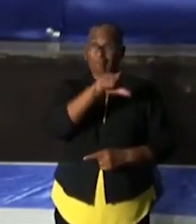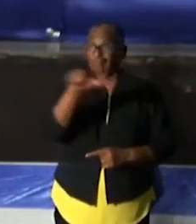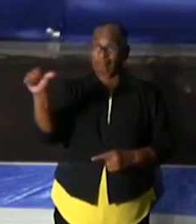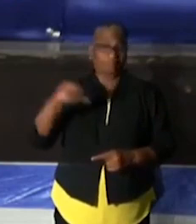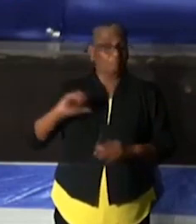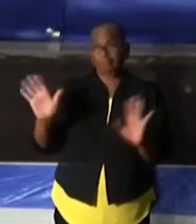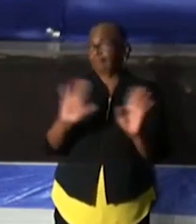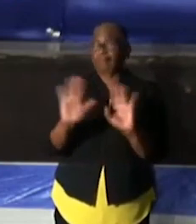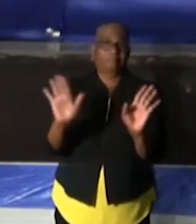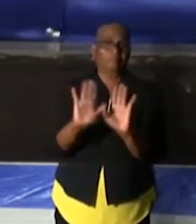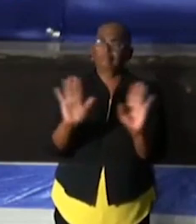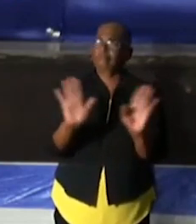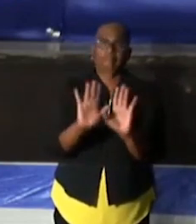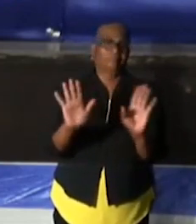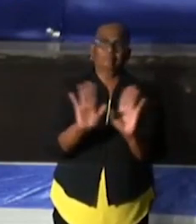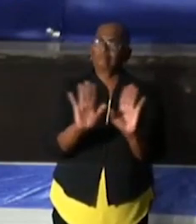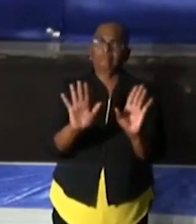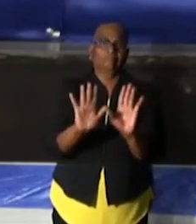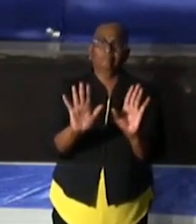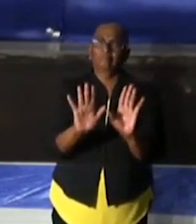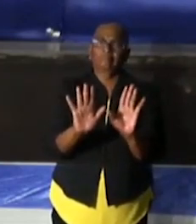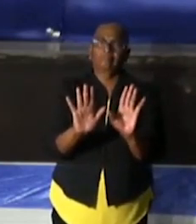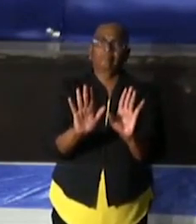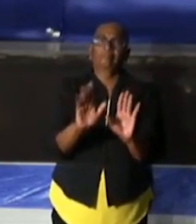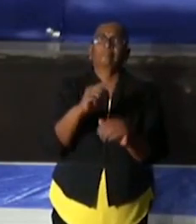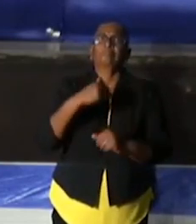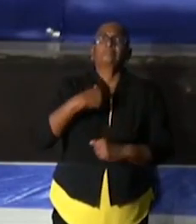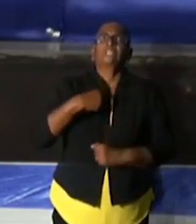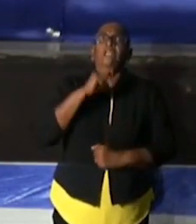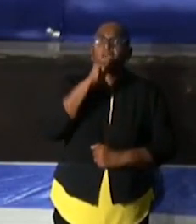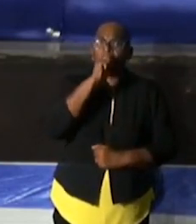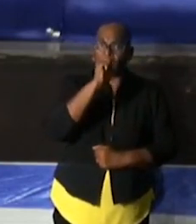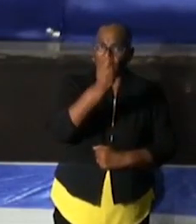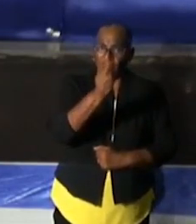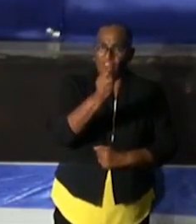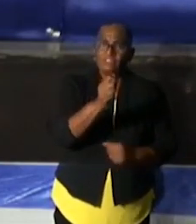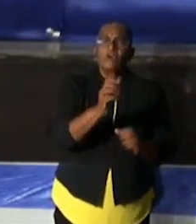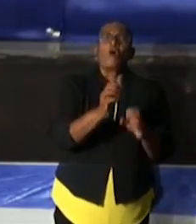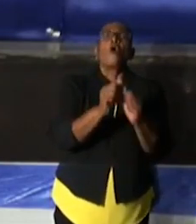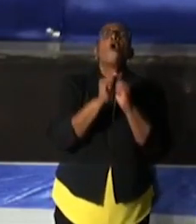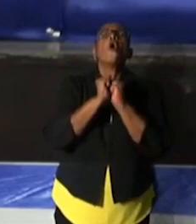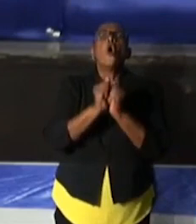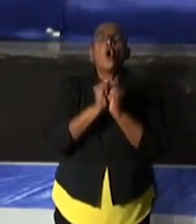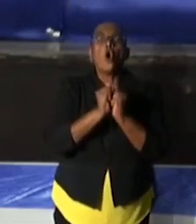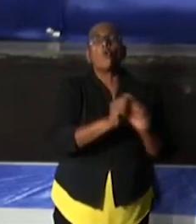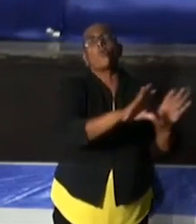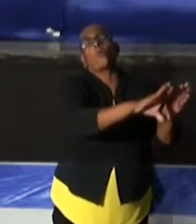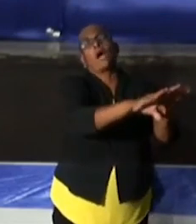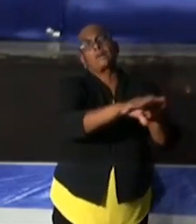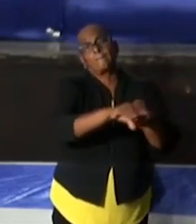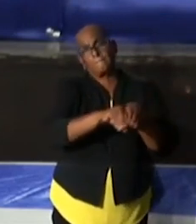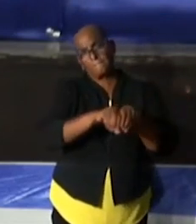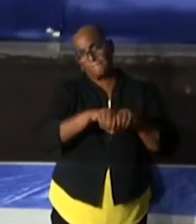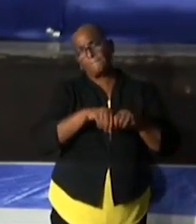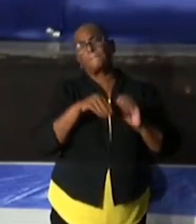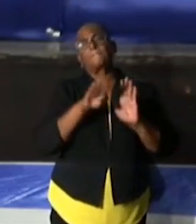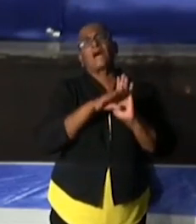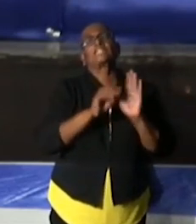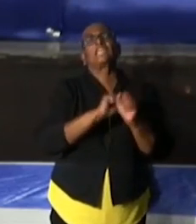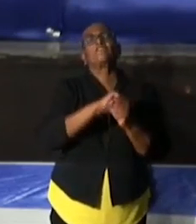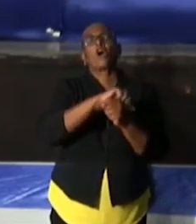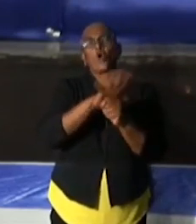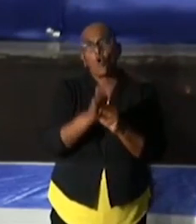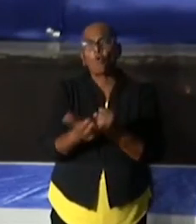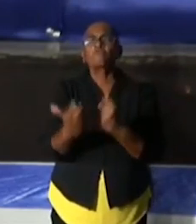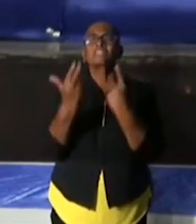aangesproken voelt, is het advies, houdt u zich aan de maatregelen. We gaan het keer op keer moeten zeggen. Dat is communicatie.